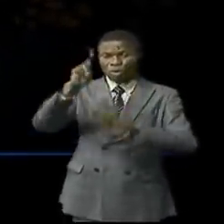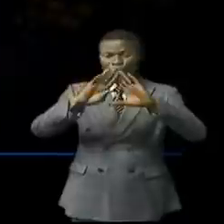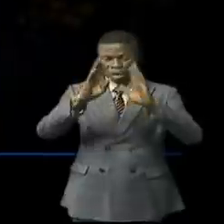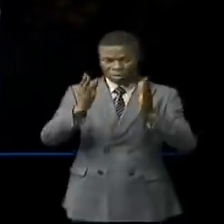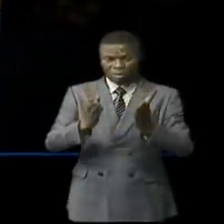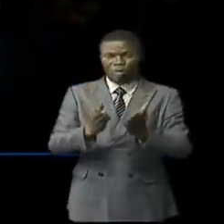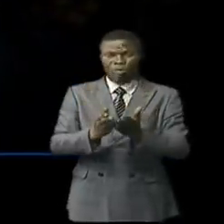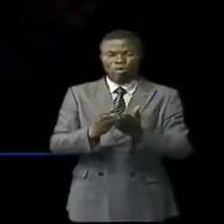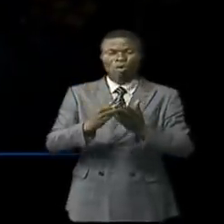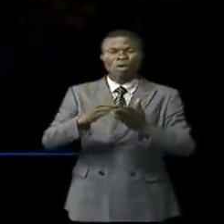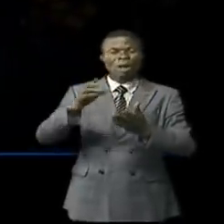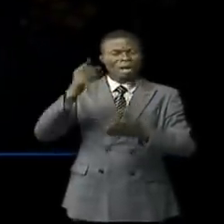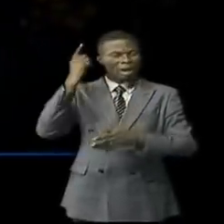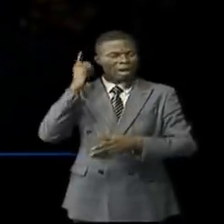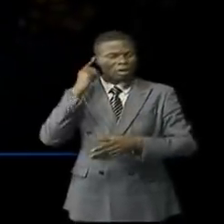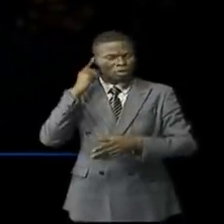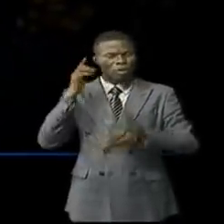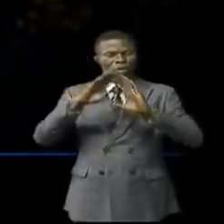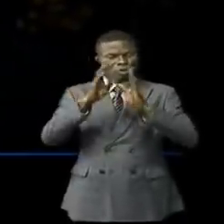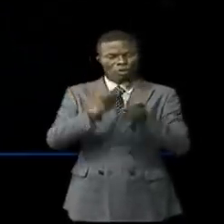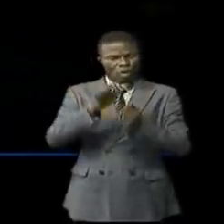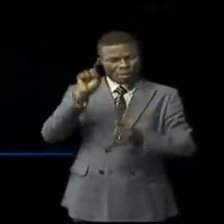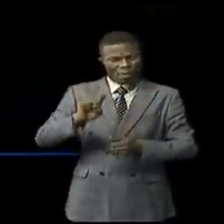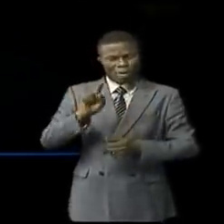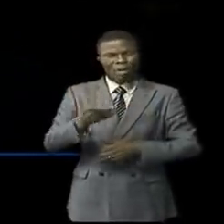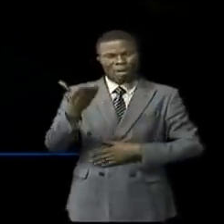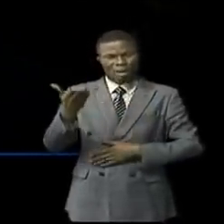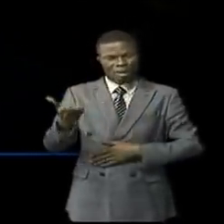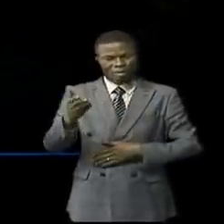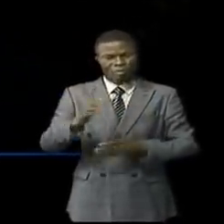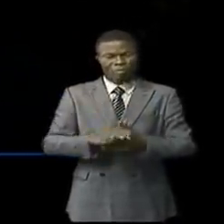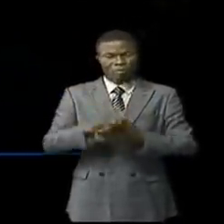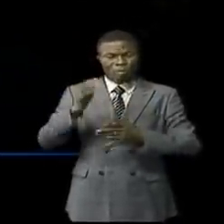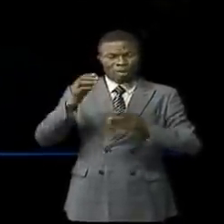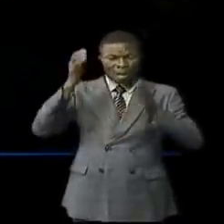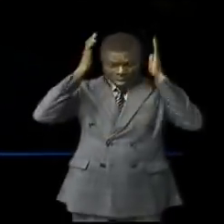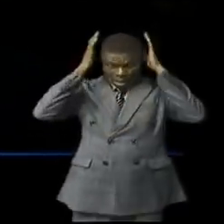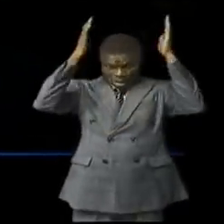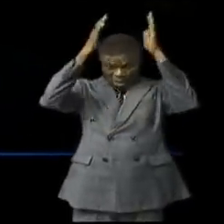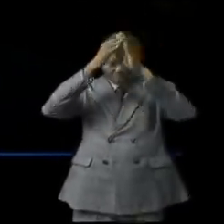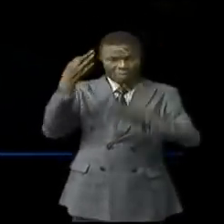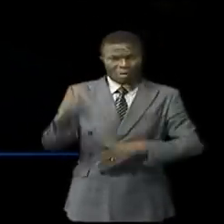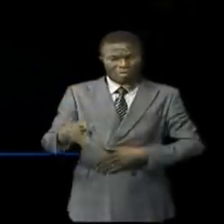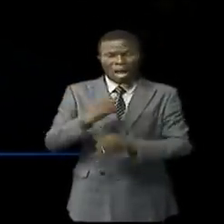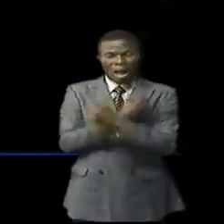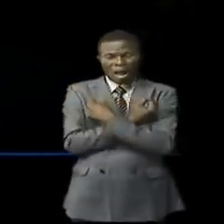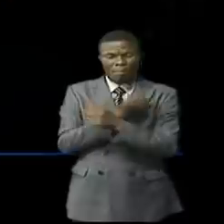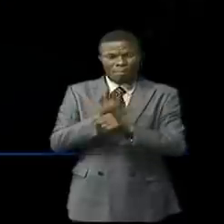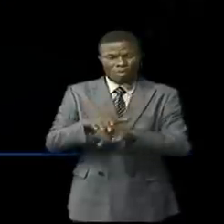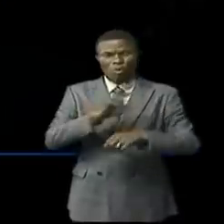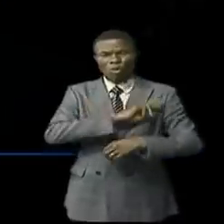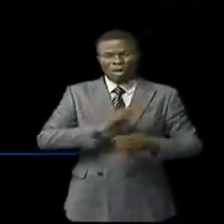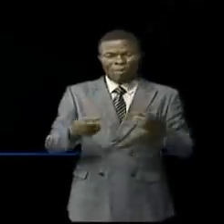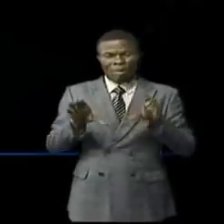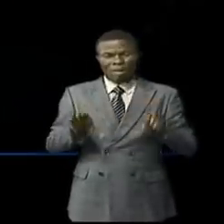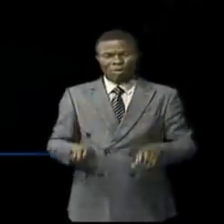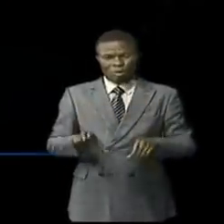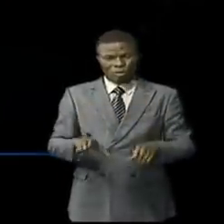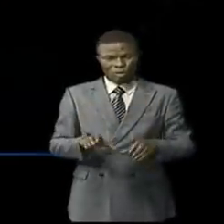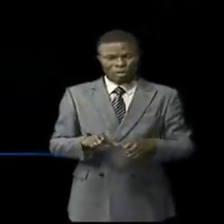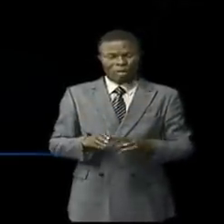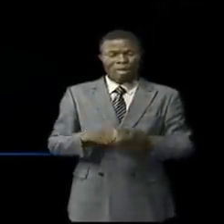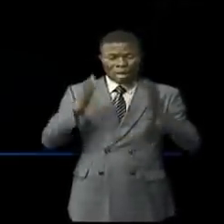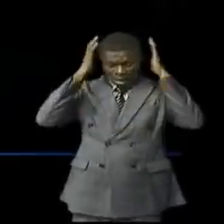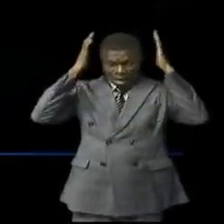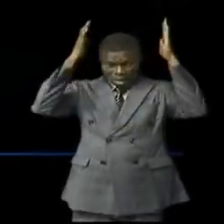recevoir tout le bien-être de quel elle a besoin. Le pape François aime beaucoup le Congo. Et donc vraiment, il aime